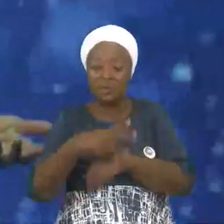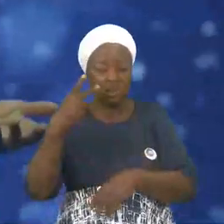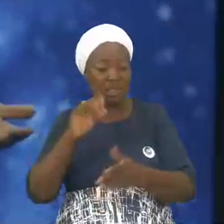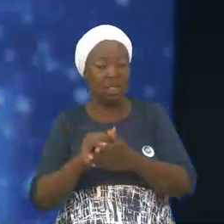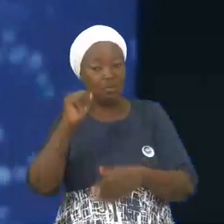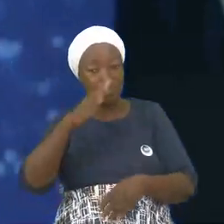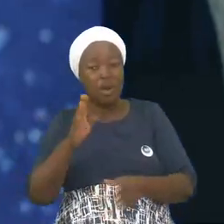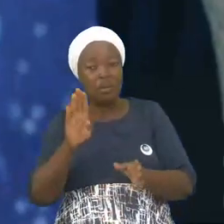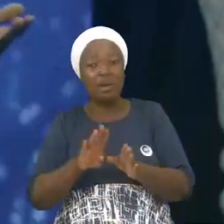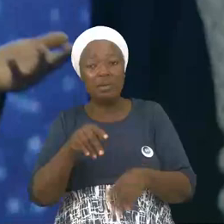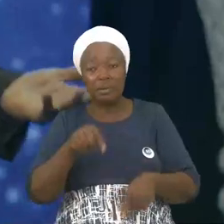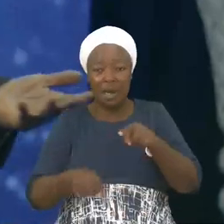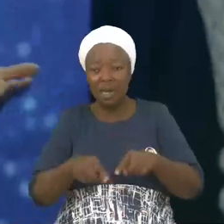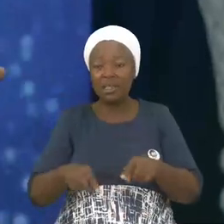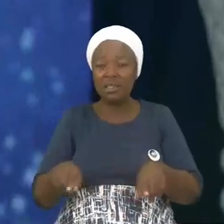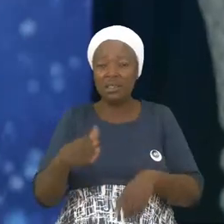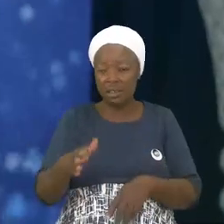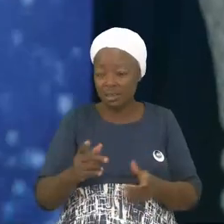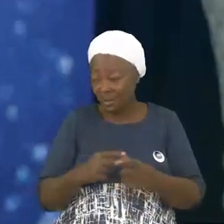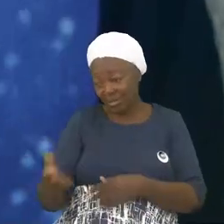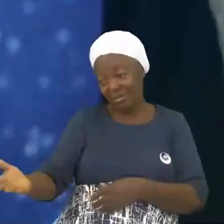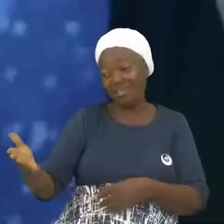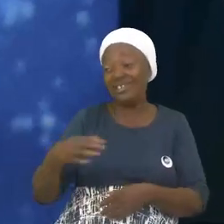jour-là allaient voir la femme paralysée.